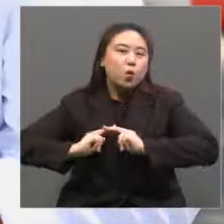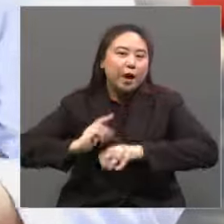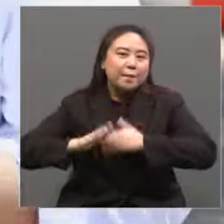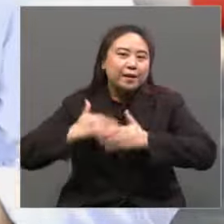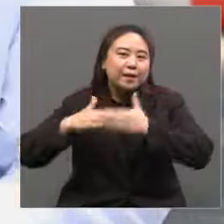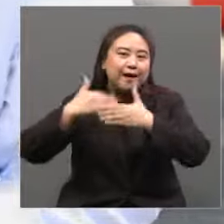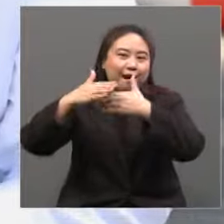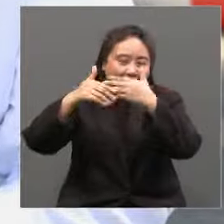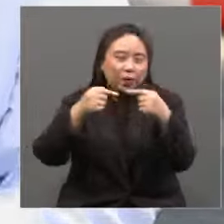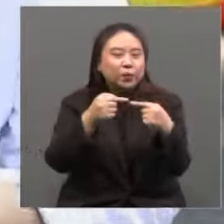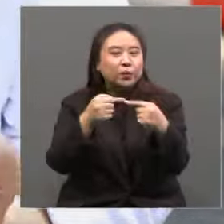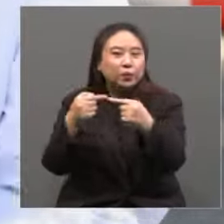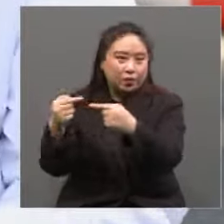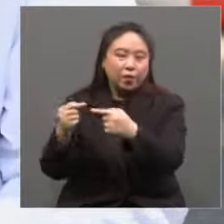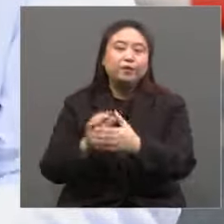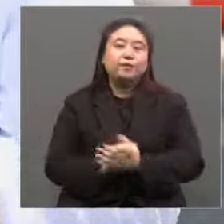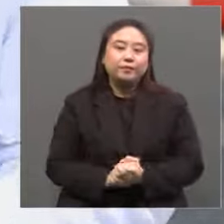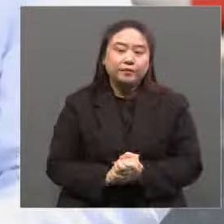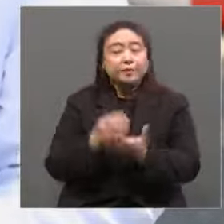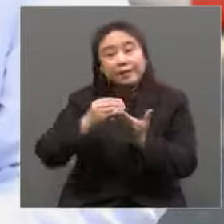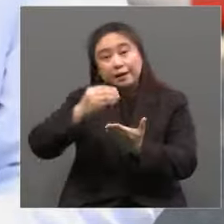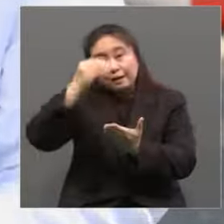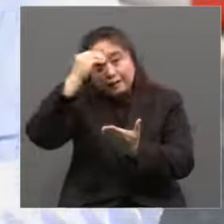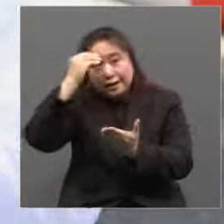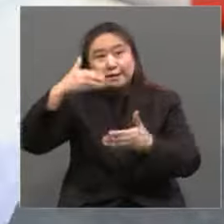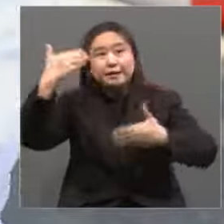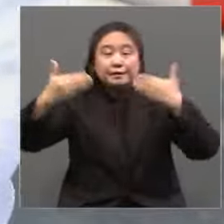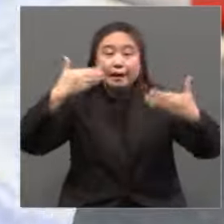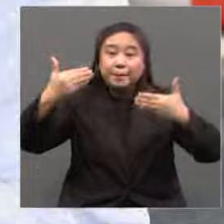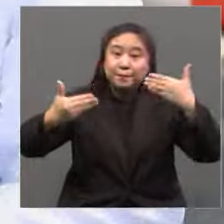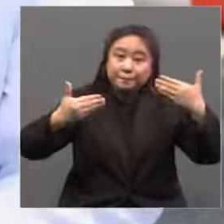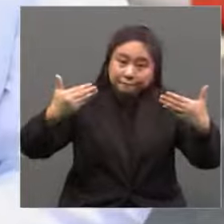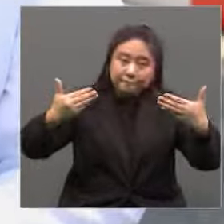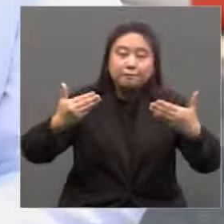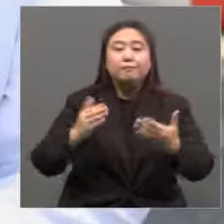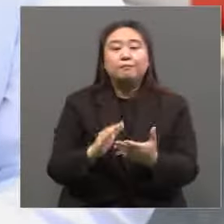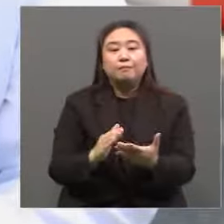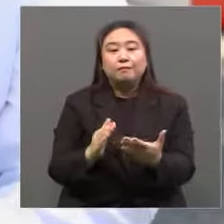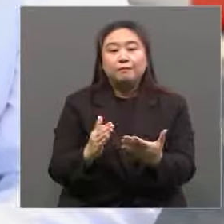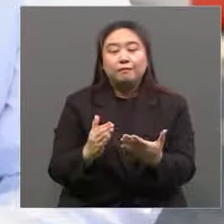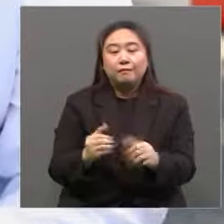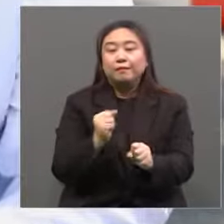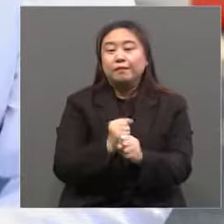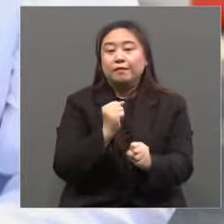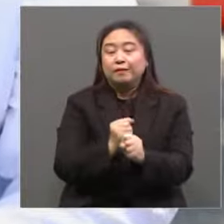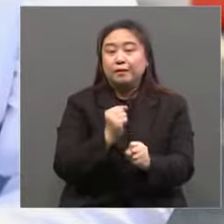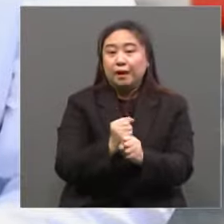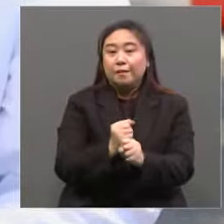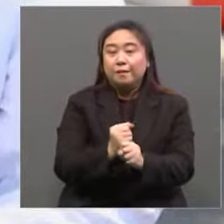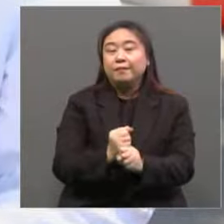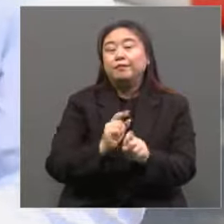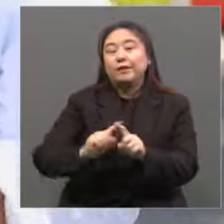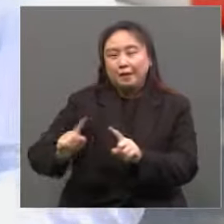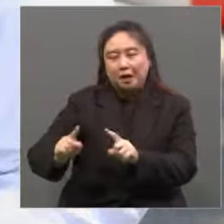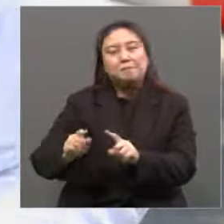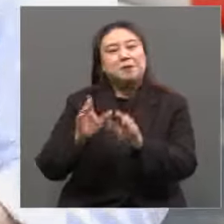ไปต่อยิ่งขึ้นนะครับไม่ว่าทั้งการเรียนกิจกรรมและก็การที่เสียสละเพื่อทำหน้าที่ของเด็กที่ดีในสัง